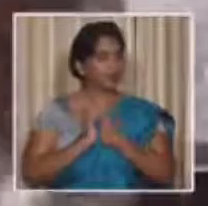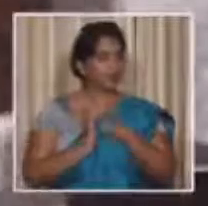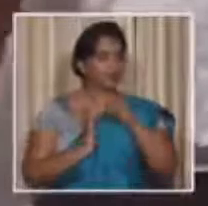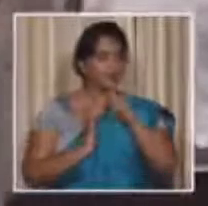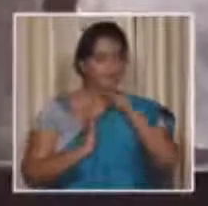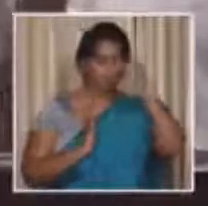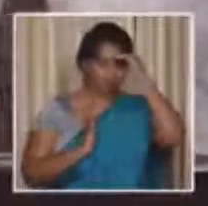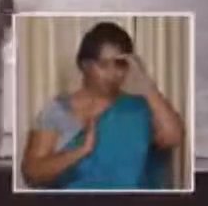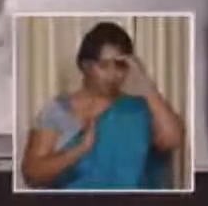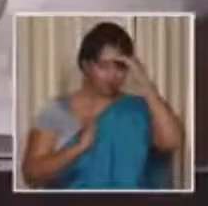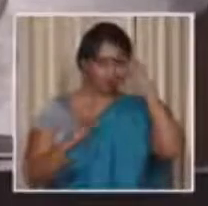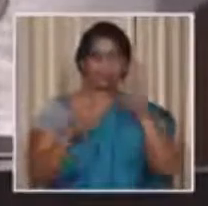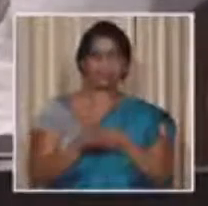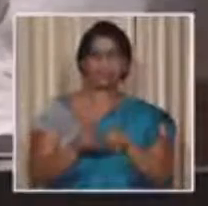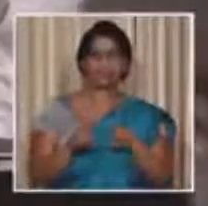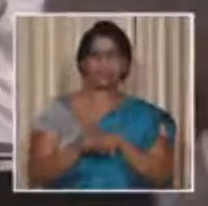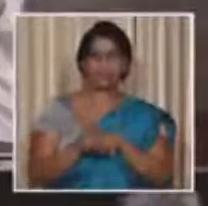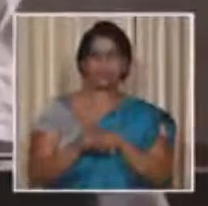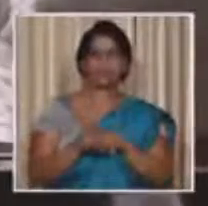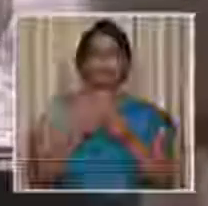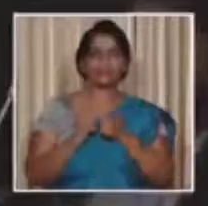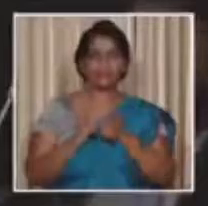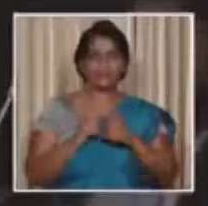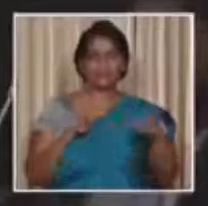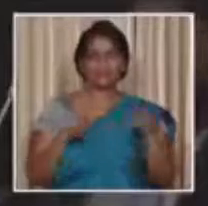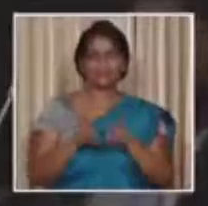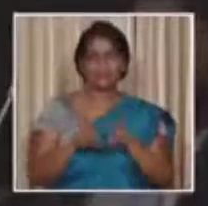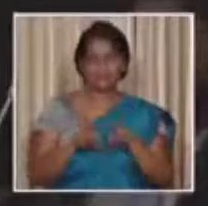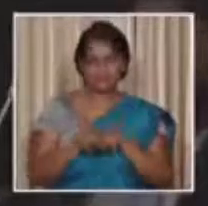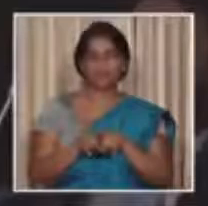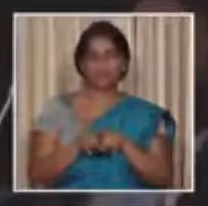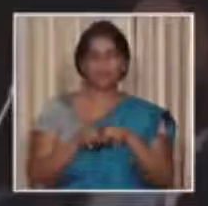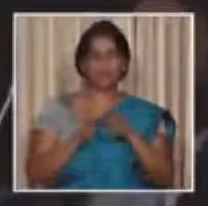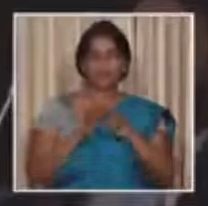කතානායකතුමනි මේ දායකත්ව හේතුවෙන්